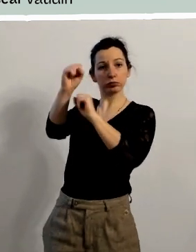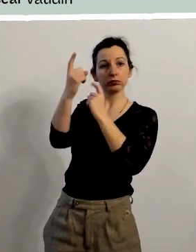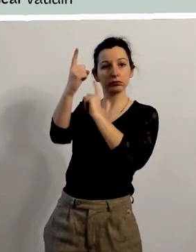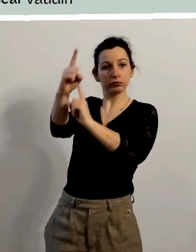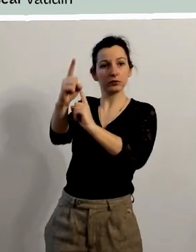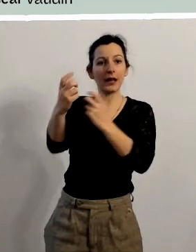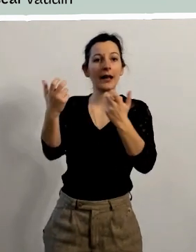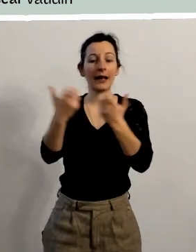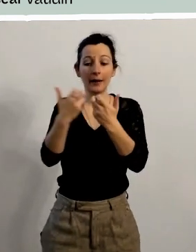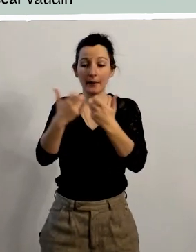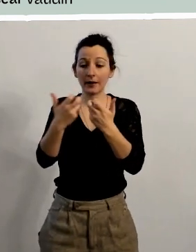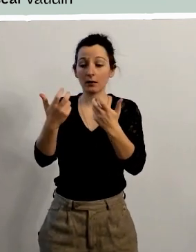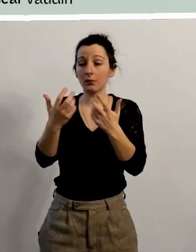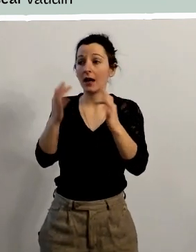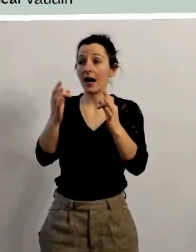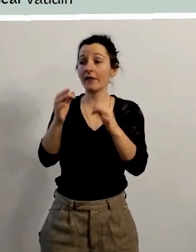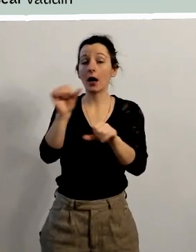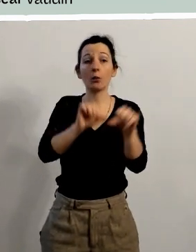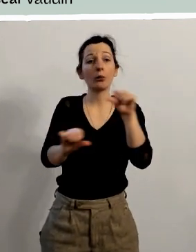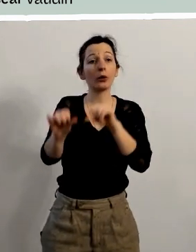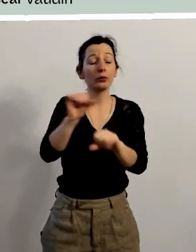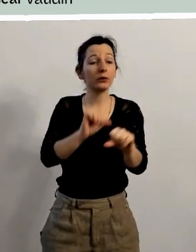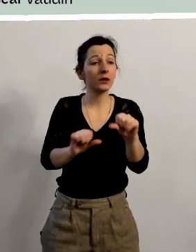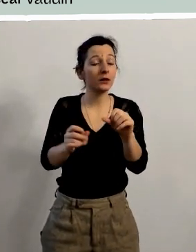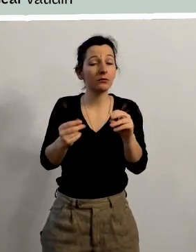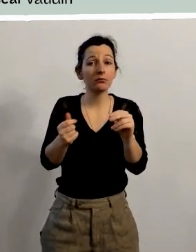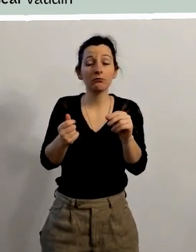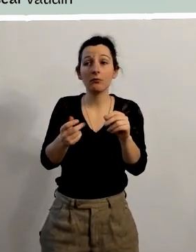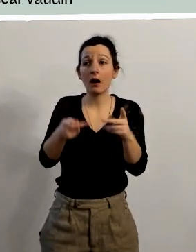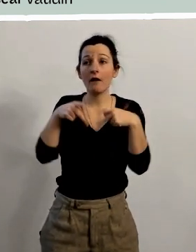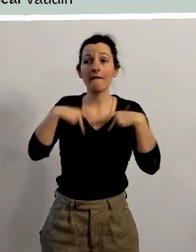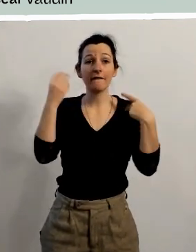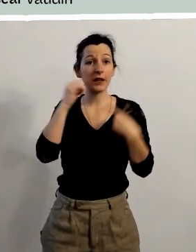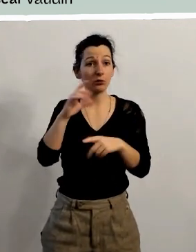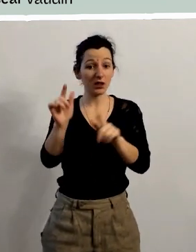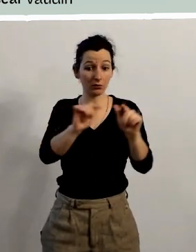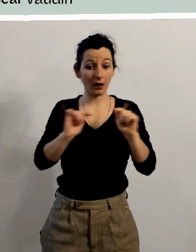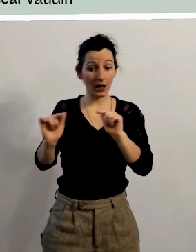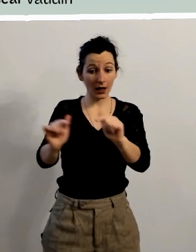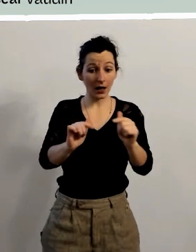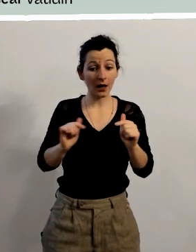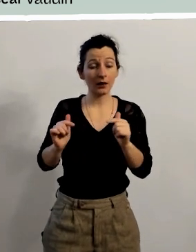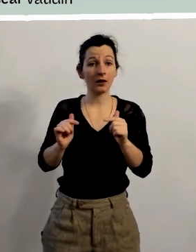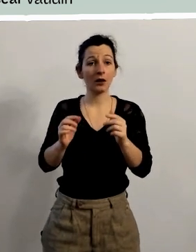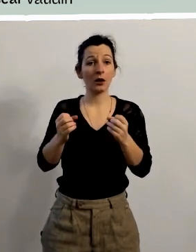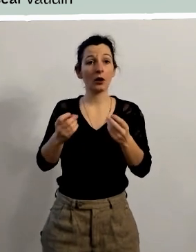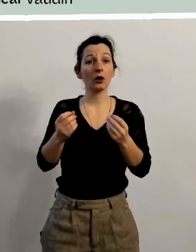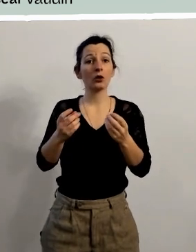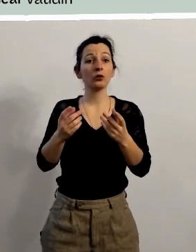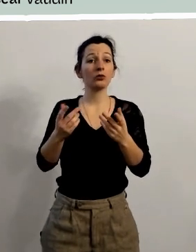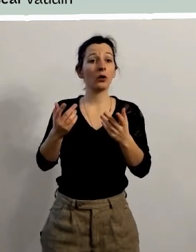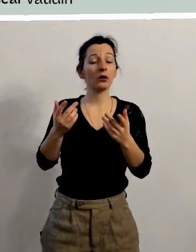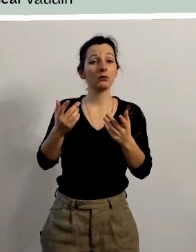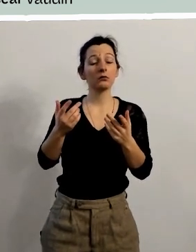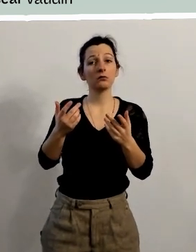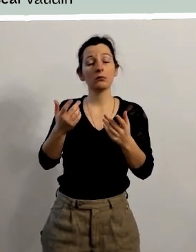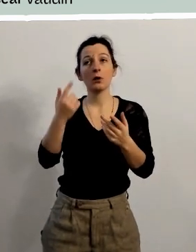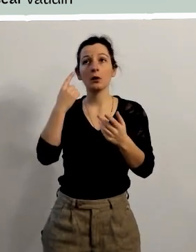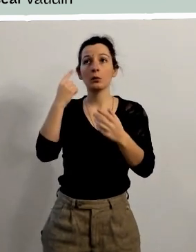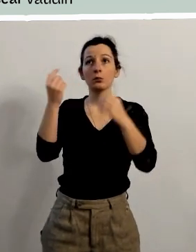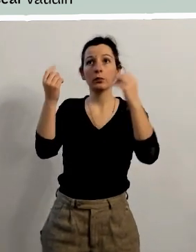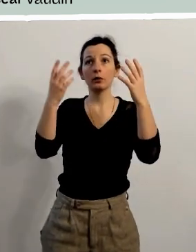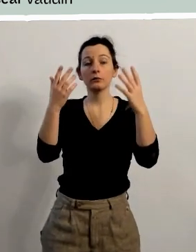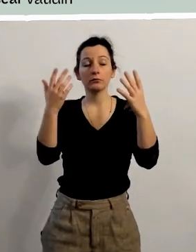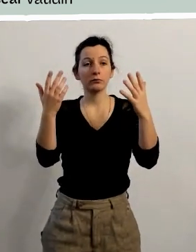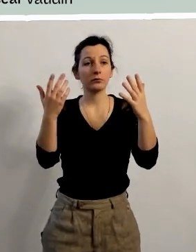les trouve dans beaucoup de produits du quotidien. On les dit ubiquistes parce qu'ils sont